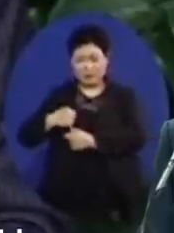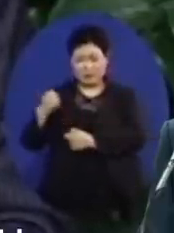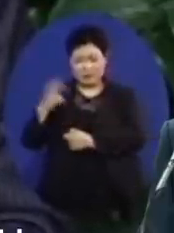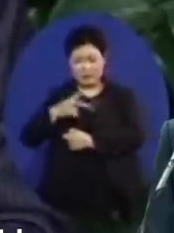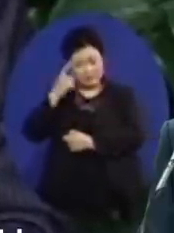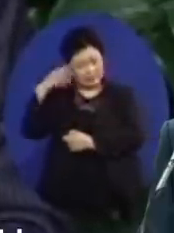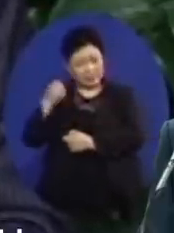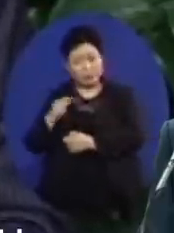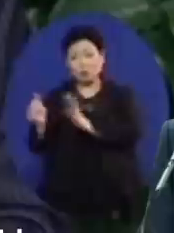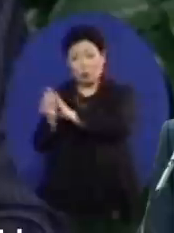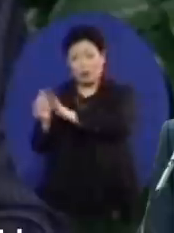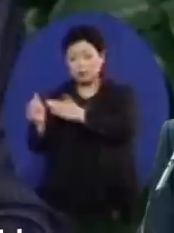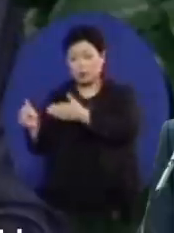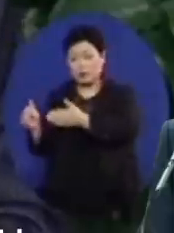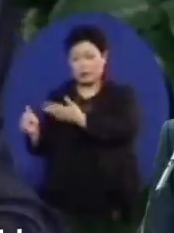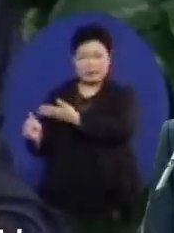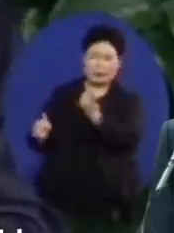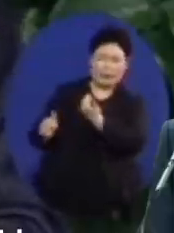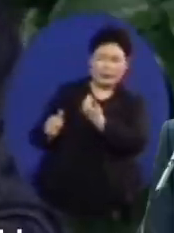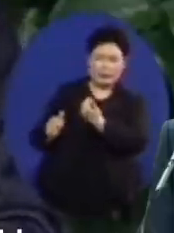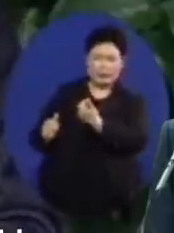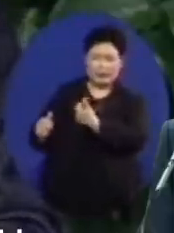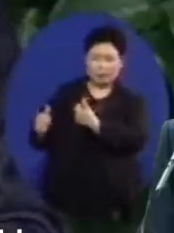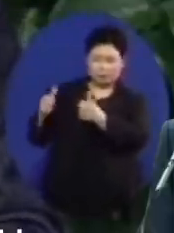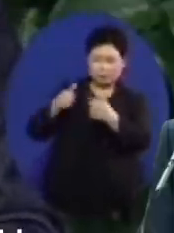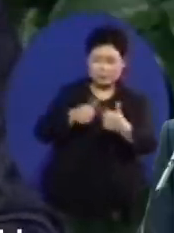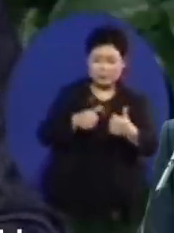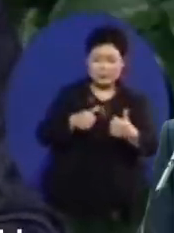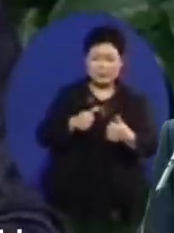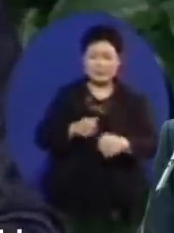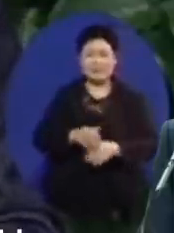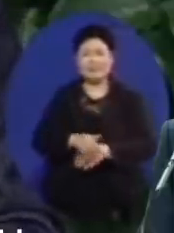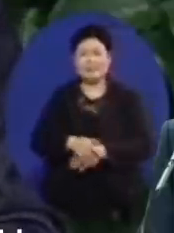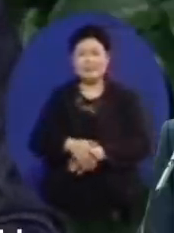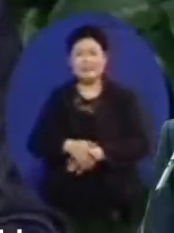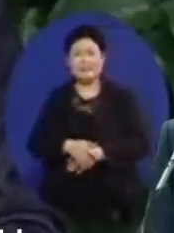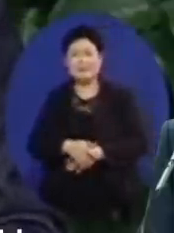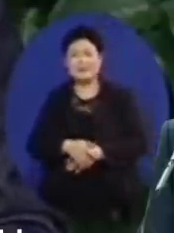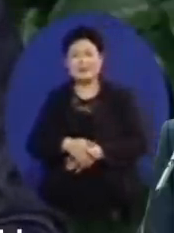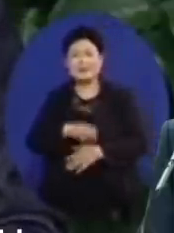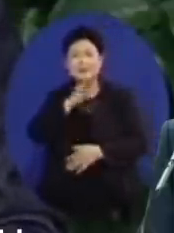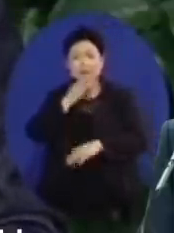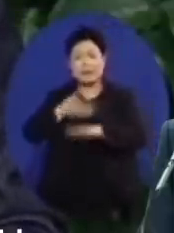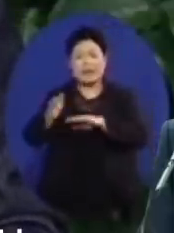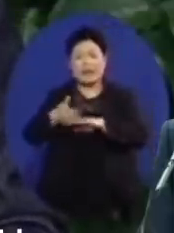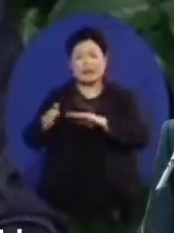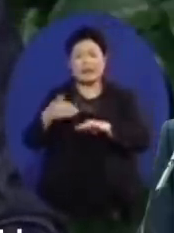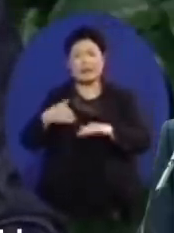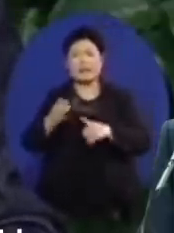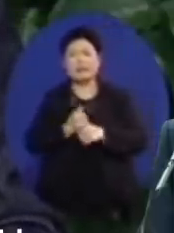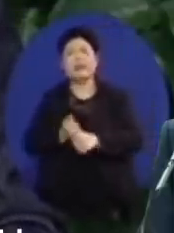내가 도와드리죠. 날 따라오시오. 이제 여갱에게 잡히는가 보다.